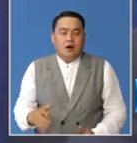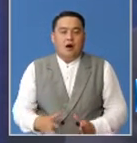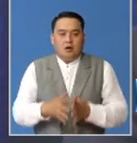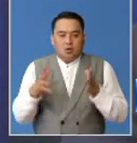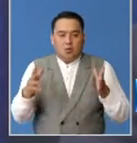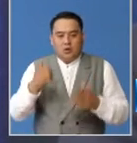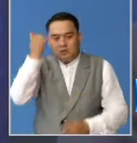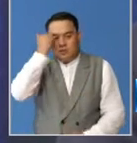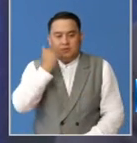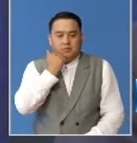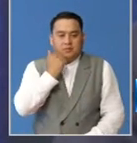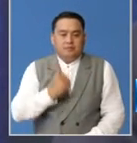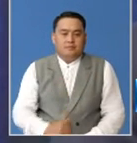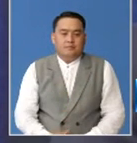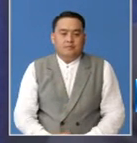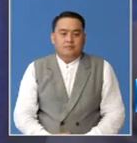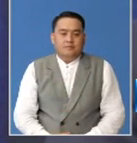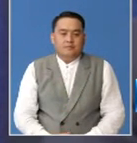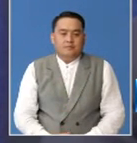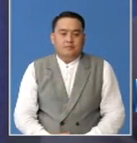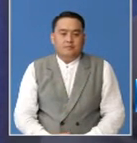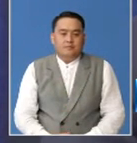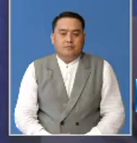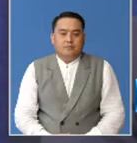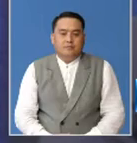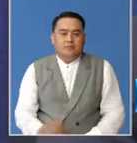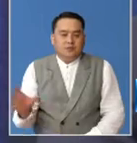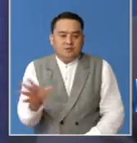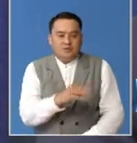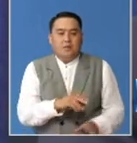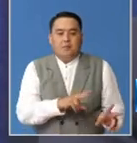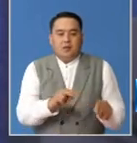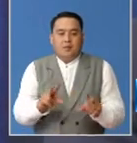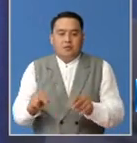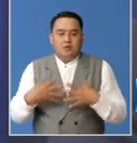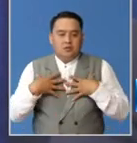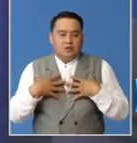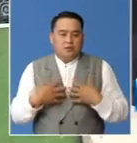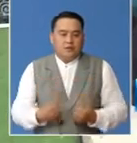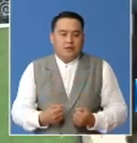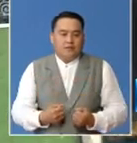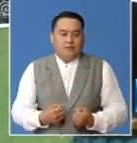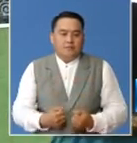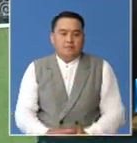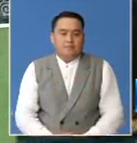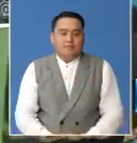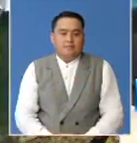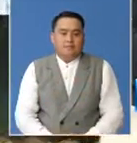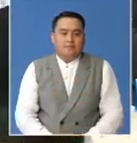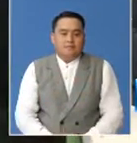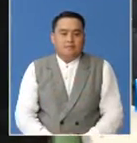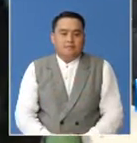Огромное спасибо. Всем вам благополучия, здоровья.